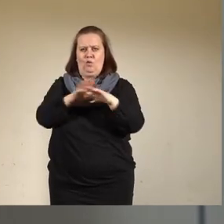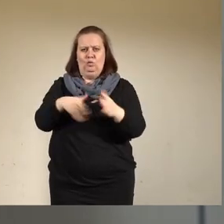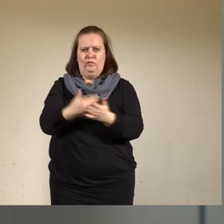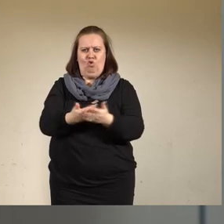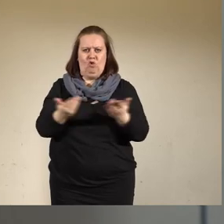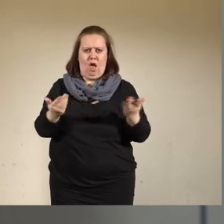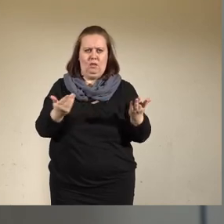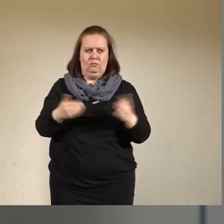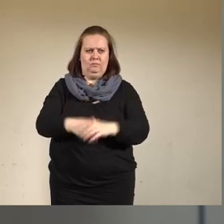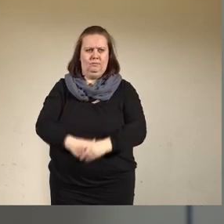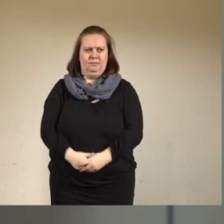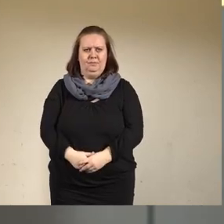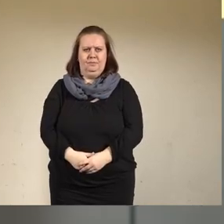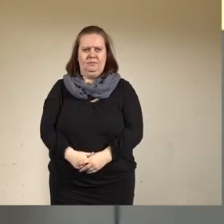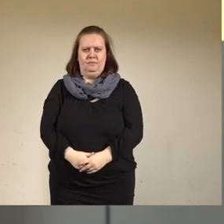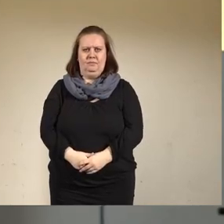unterbreiten.